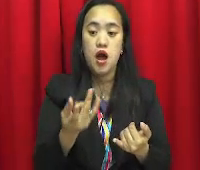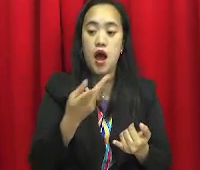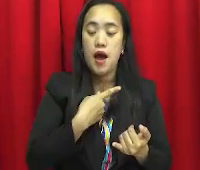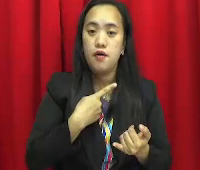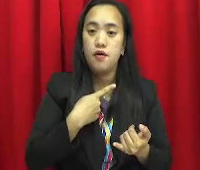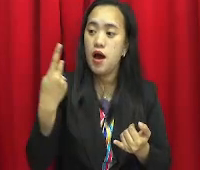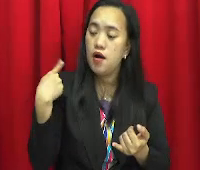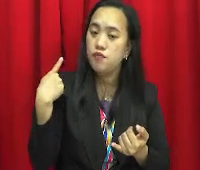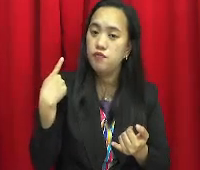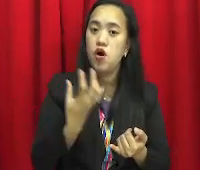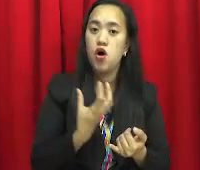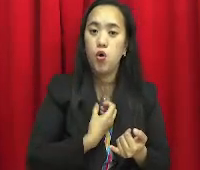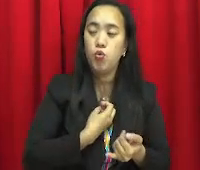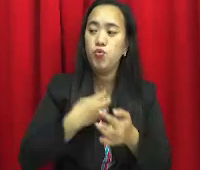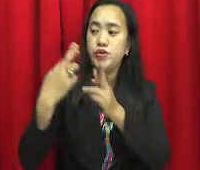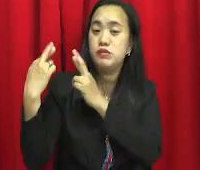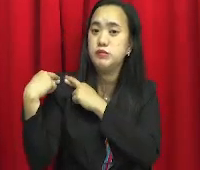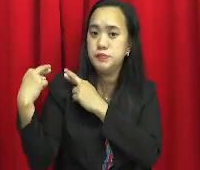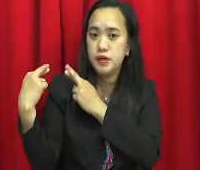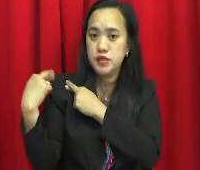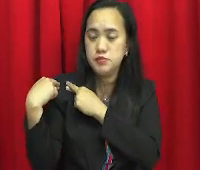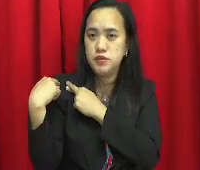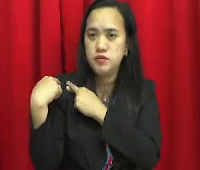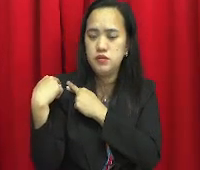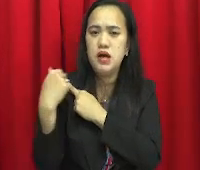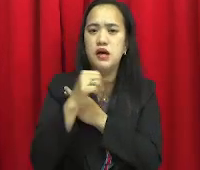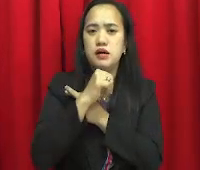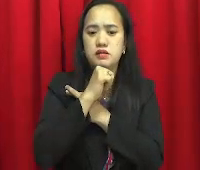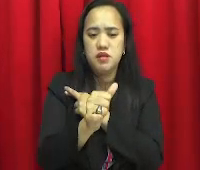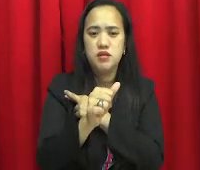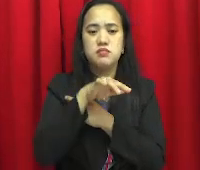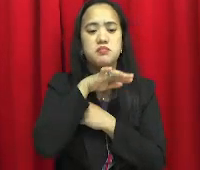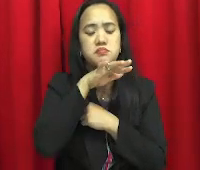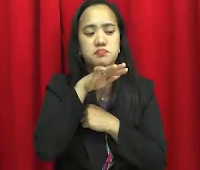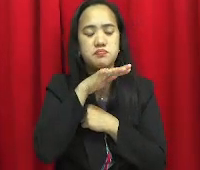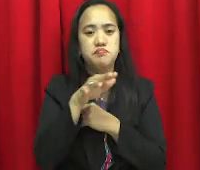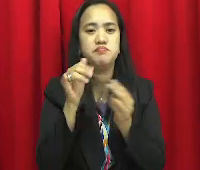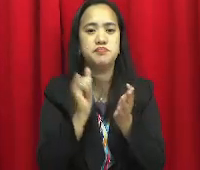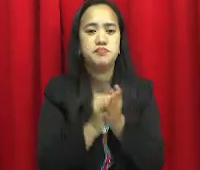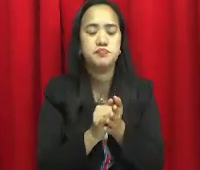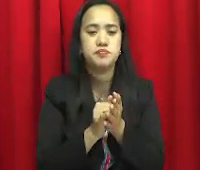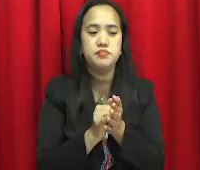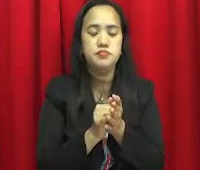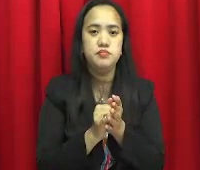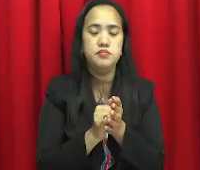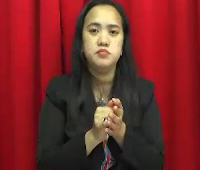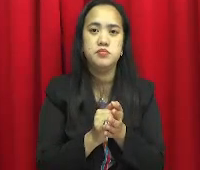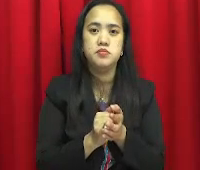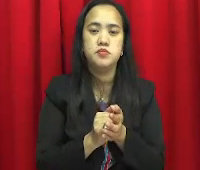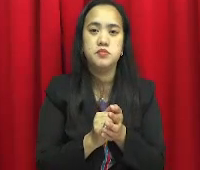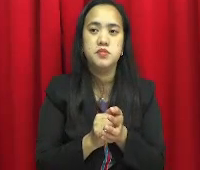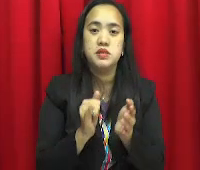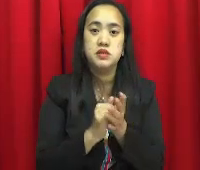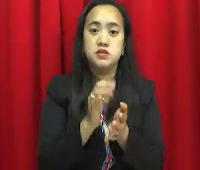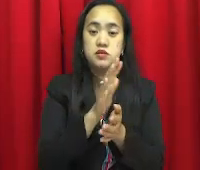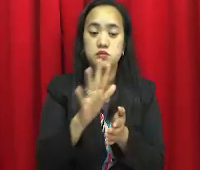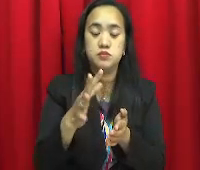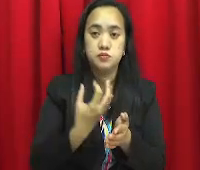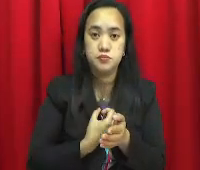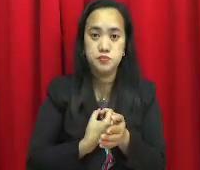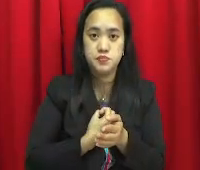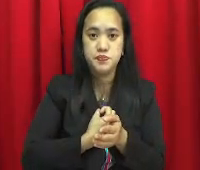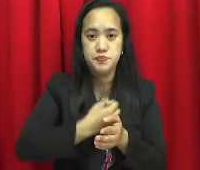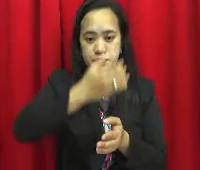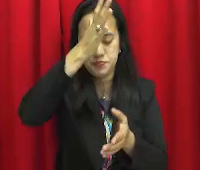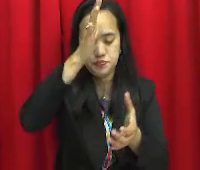Yes. hindi yung napagod ka na nagtatrabaho ka na supposedly yung asawa mo nagtatrabaho. Yes. Di ba? Pero